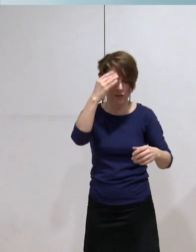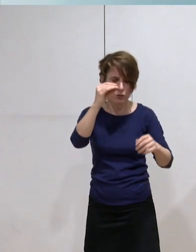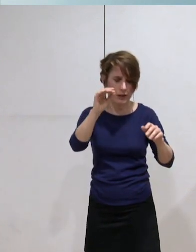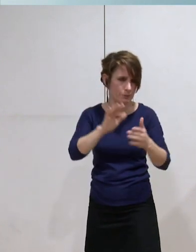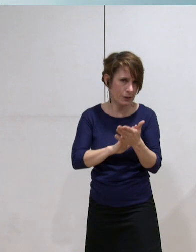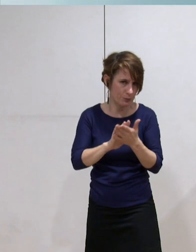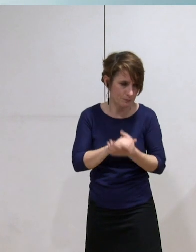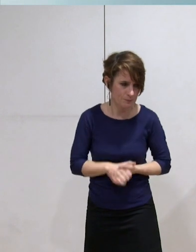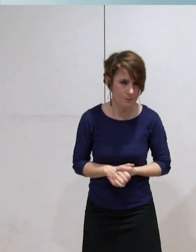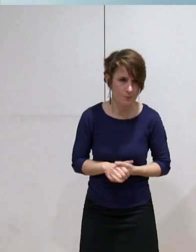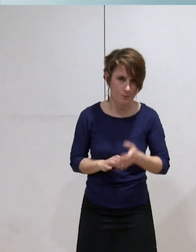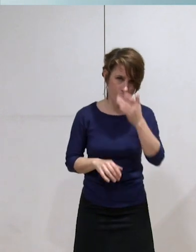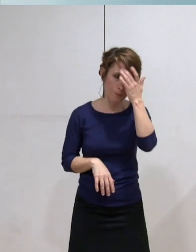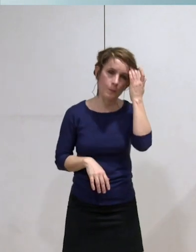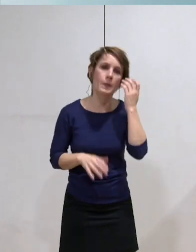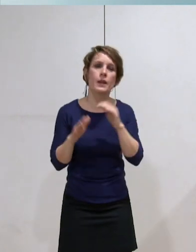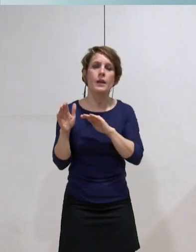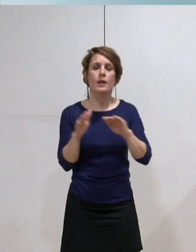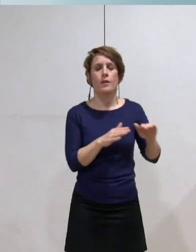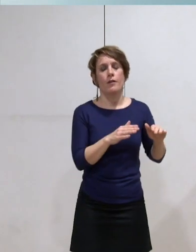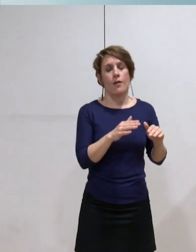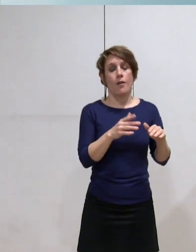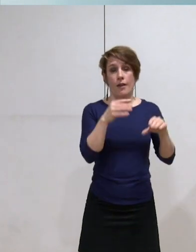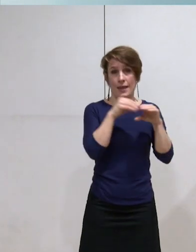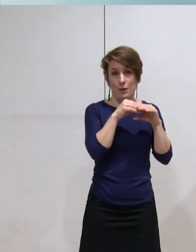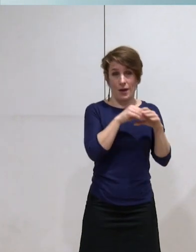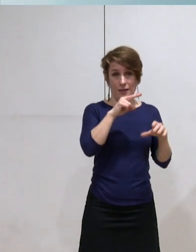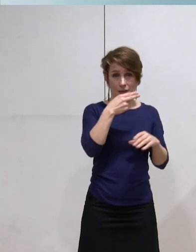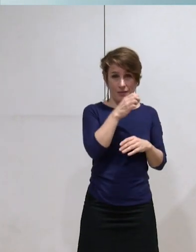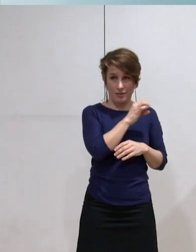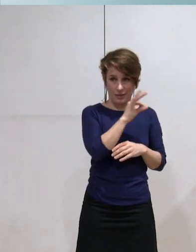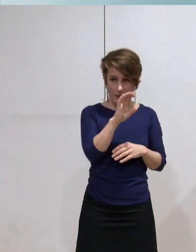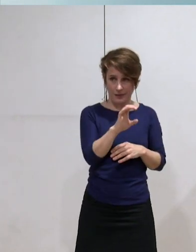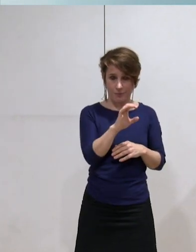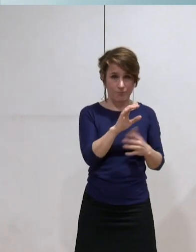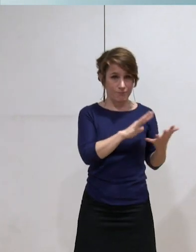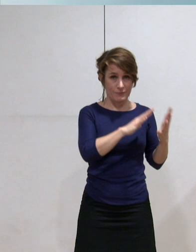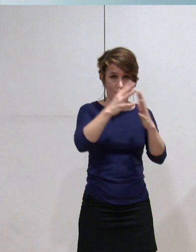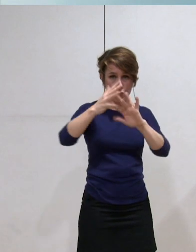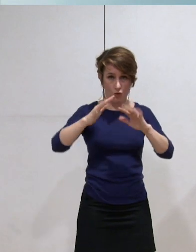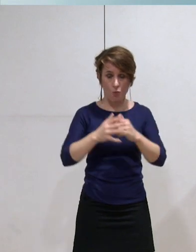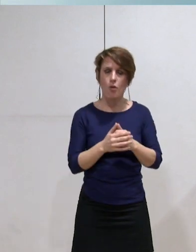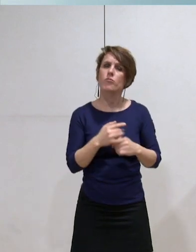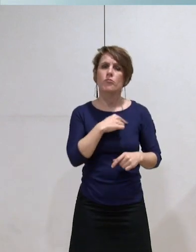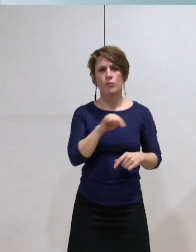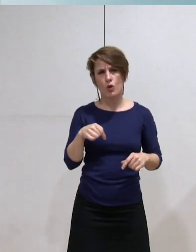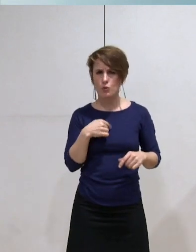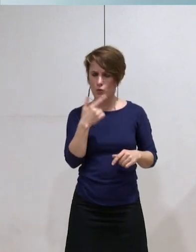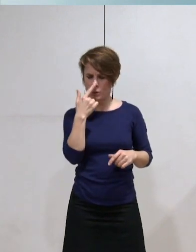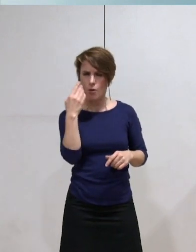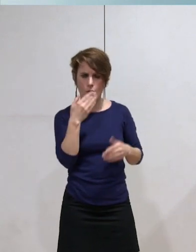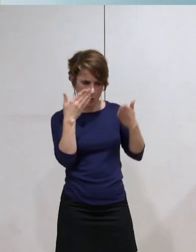professionnelle évolution de l'épargne net il nous a semblé intéressant de faire un petit focus sur